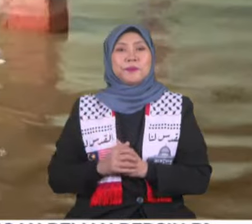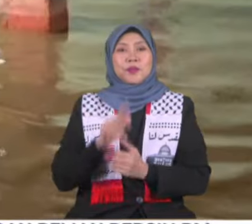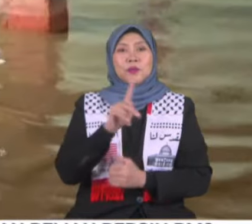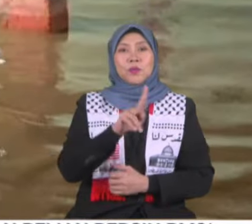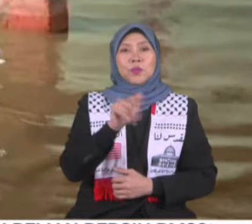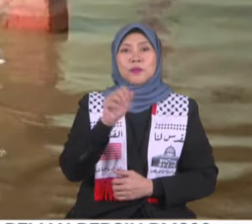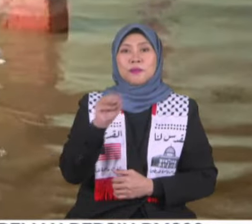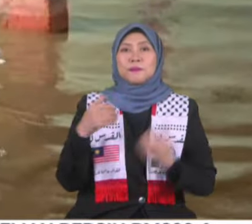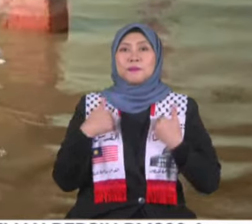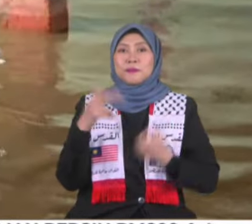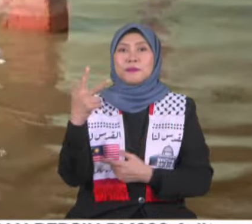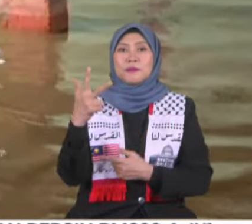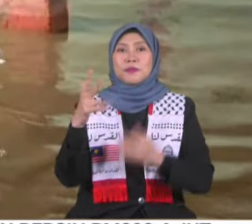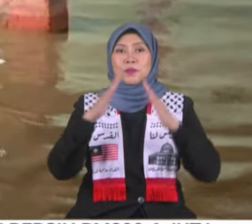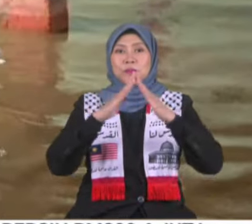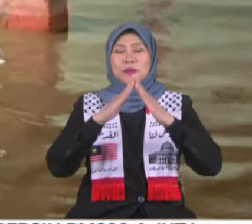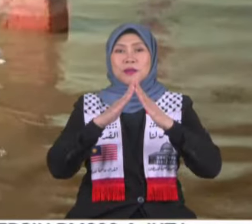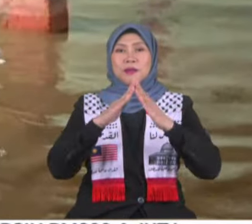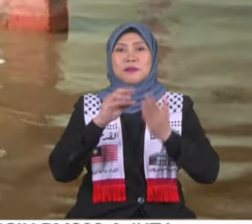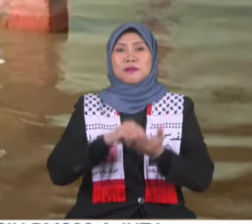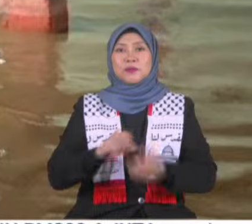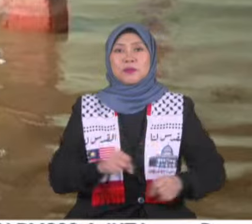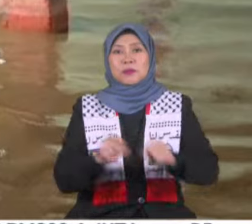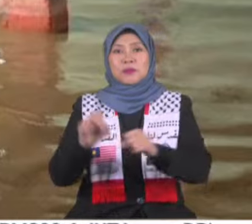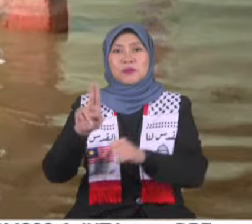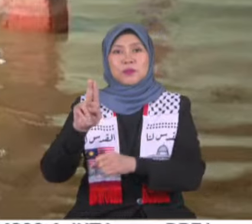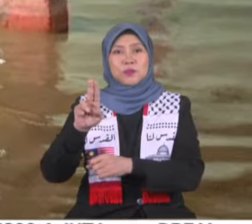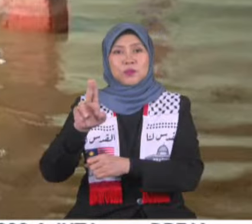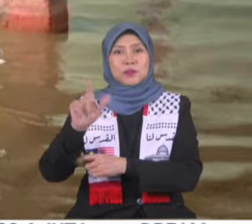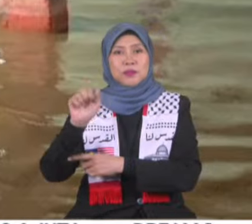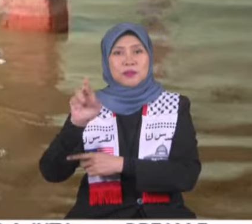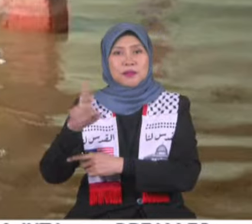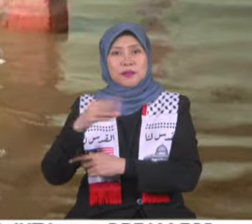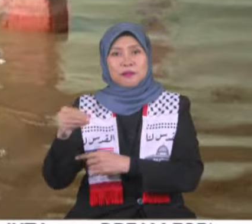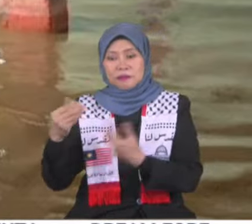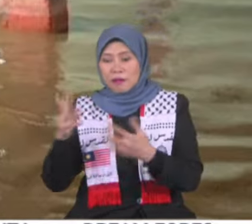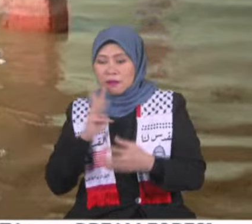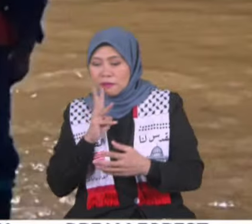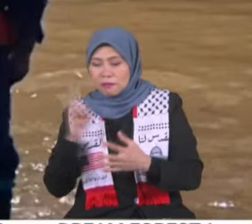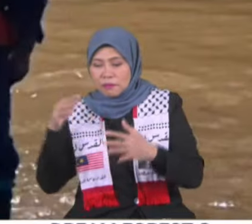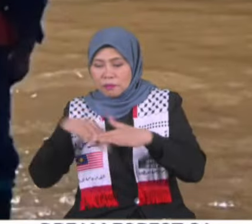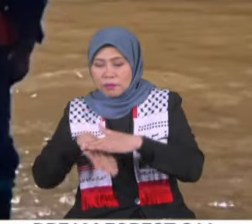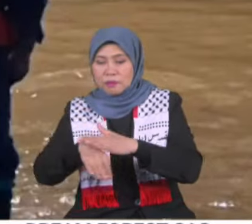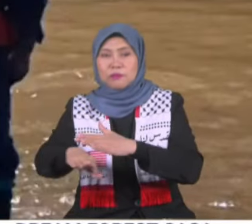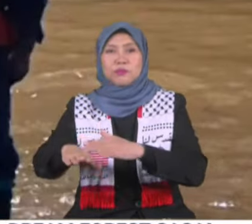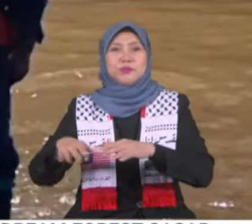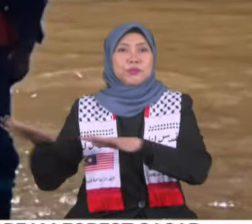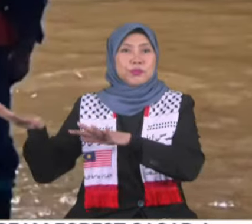Kulim, 13 rumah di Mukim Sungai Ula dan Karangan telah dimasuki air.